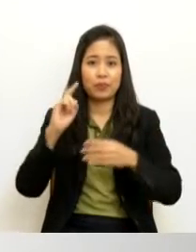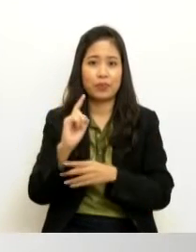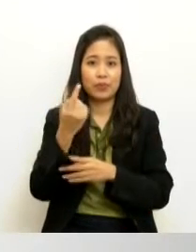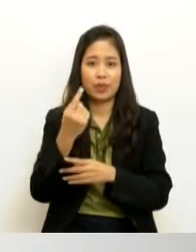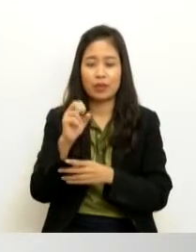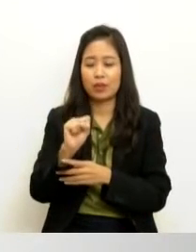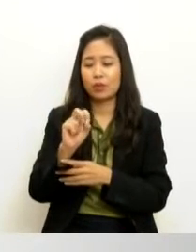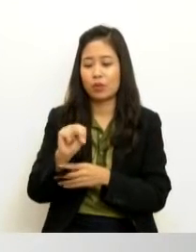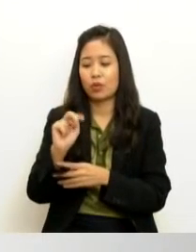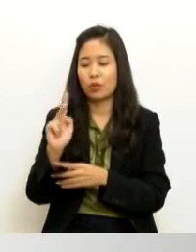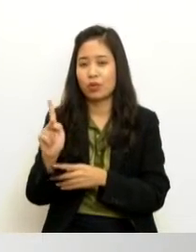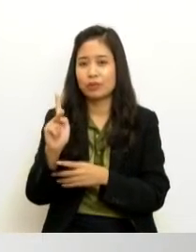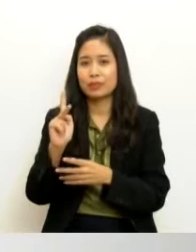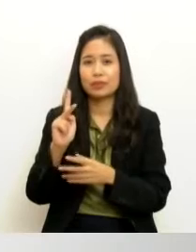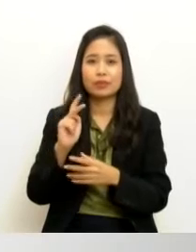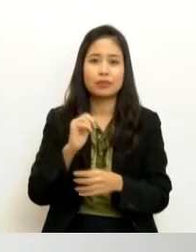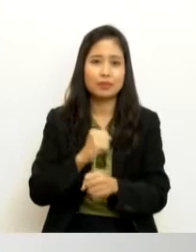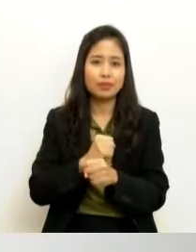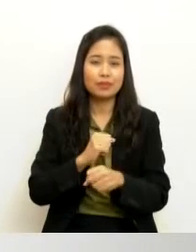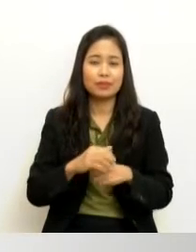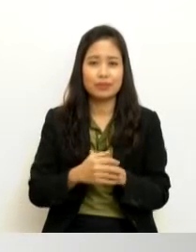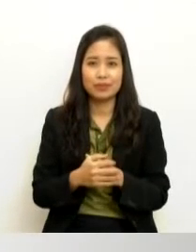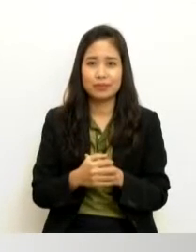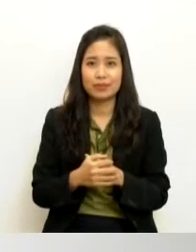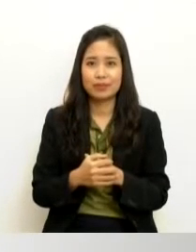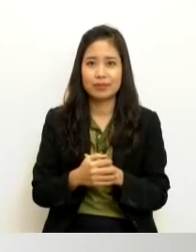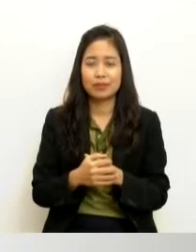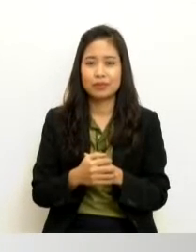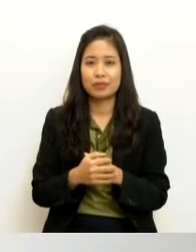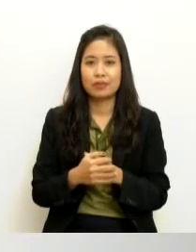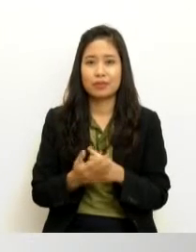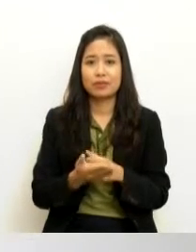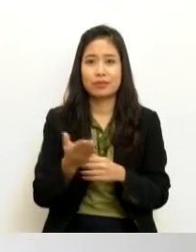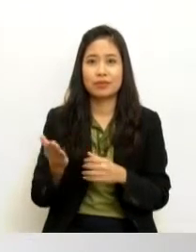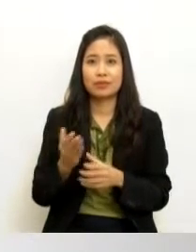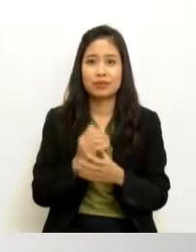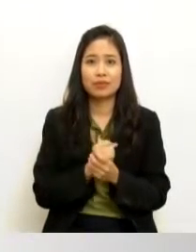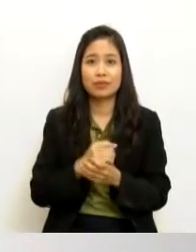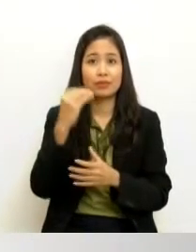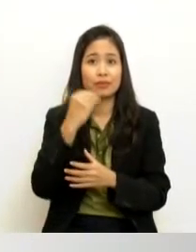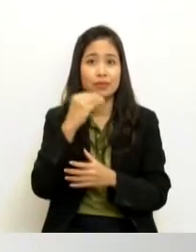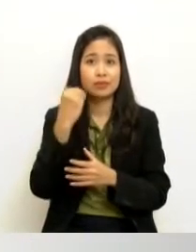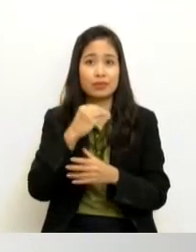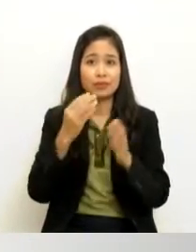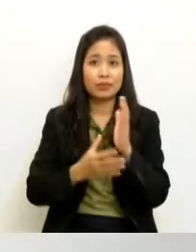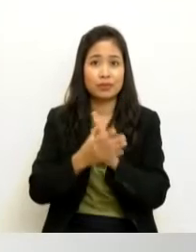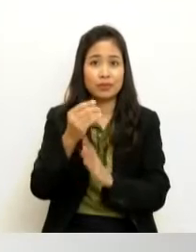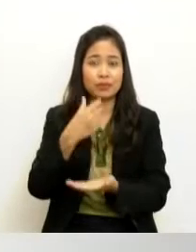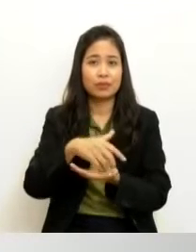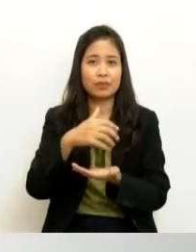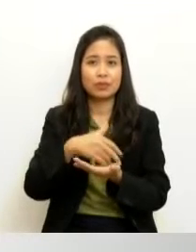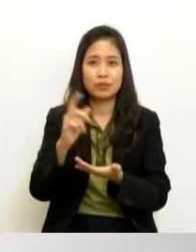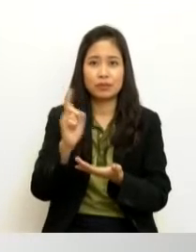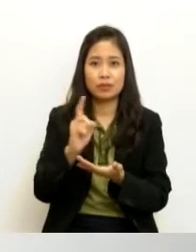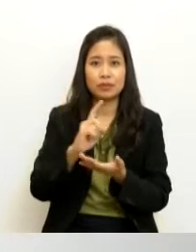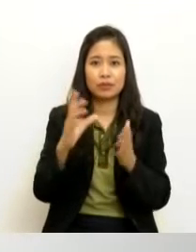จัดการศึกษาสำนักงานคณะกรรมการการศึกษาขั้นพื้นฐานค่ะท่านผู้ชมคะในทุกเกือบทุกสัปดาห์เลยเราจะมีการนำเสนอในเรื่องของการจัด